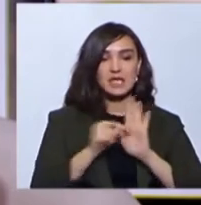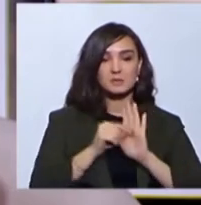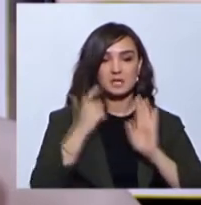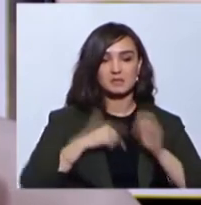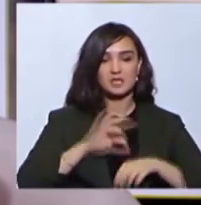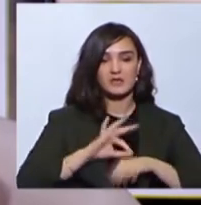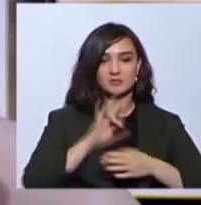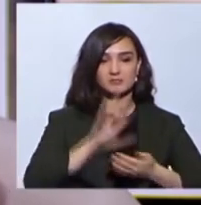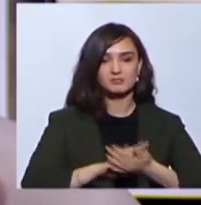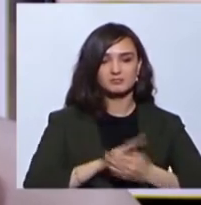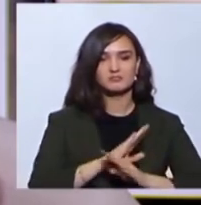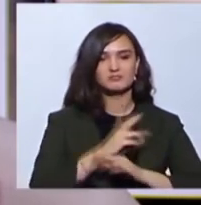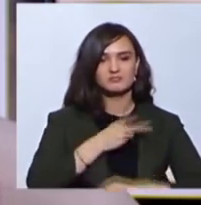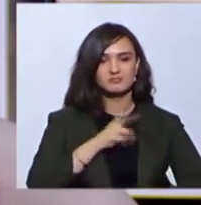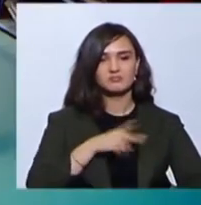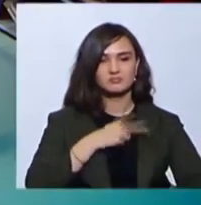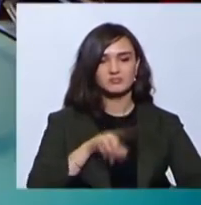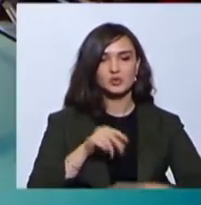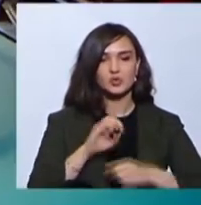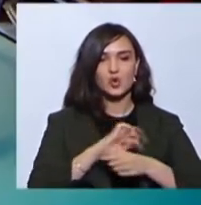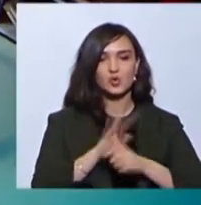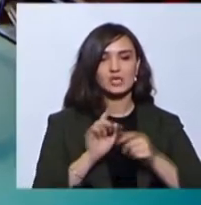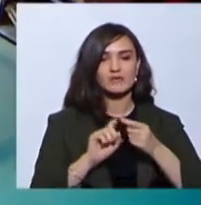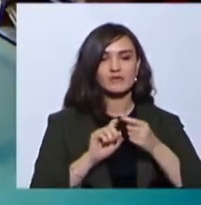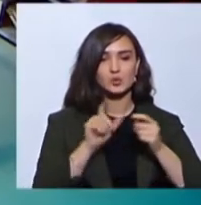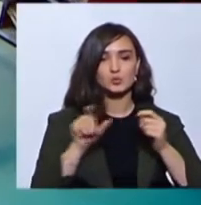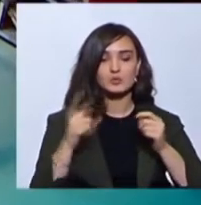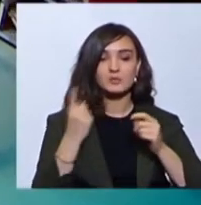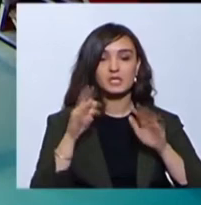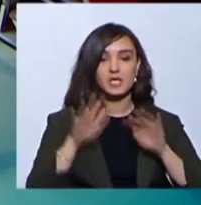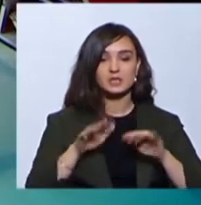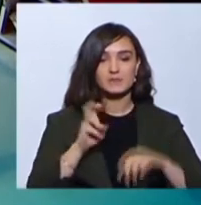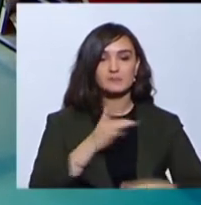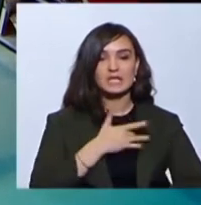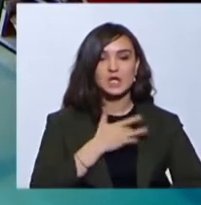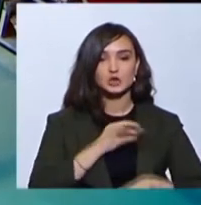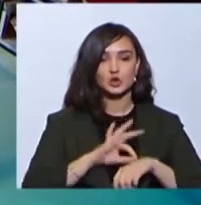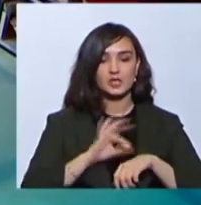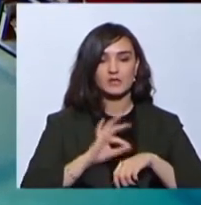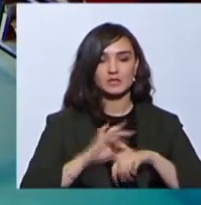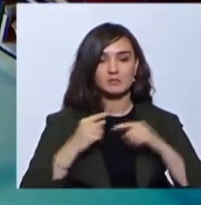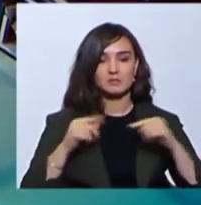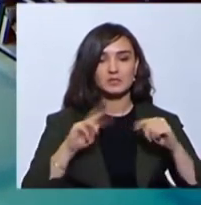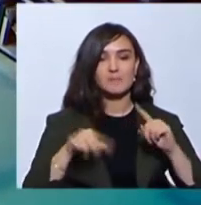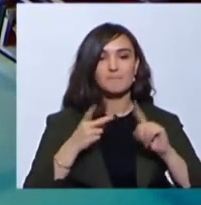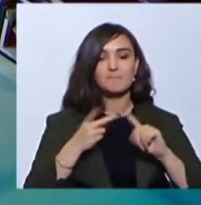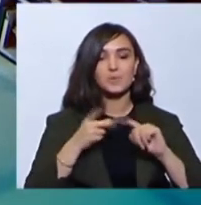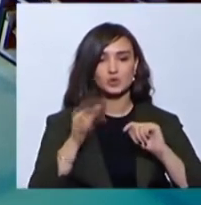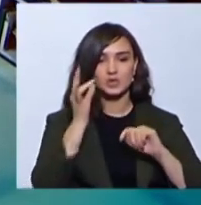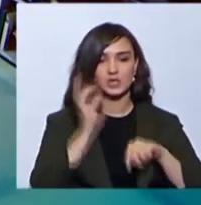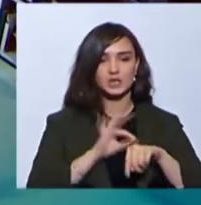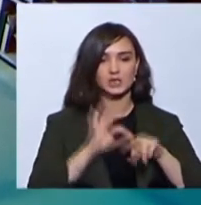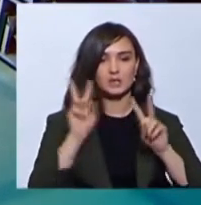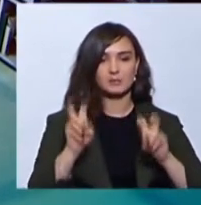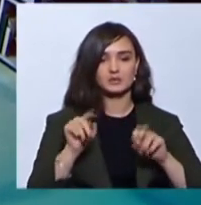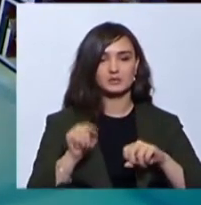რომლითაც გარდაიცვალნენ პაციენტები კორონავირუსით, პირველ ადგილას არის კარდიოვასკულარული დაავადებები და მეორე ადგილი უჭირავს შაქრიან